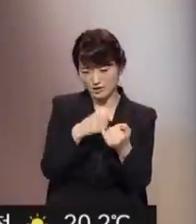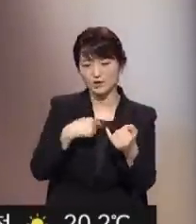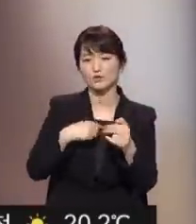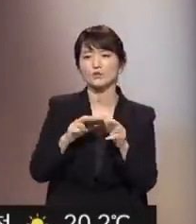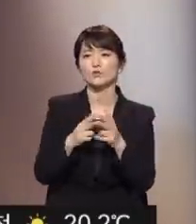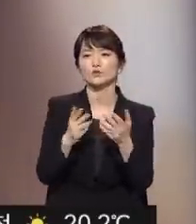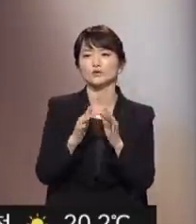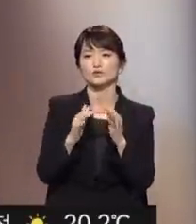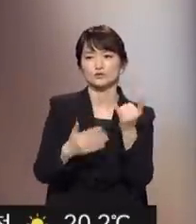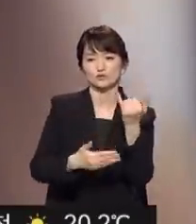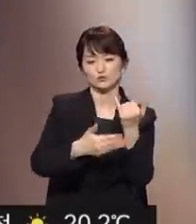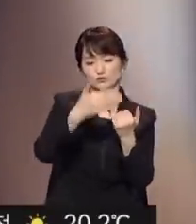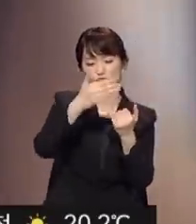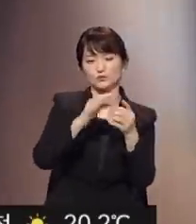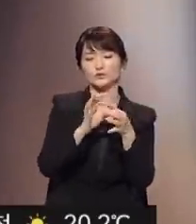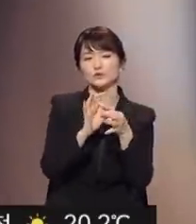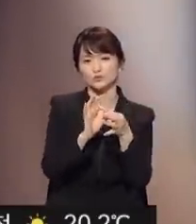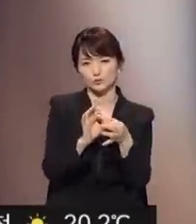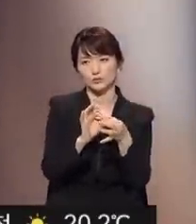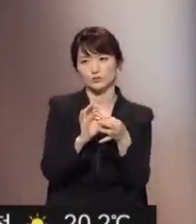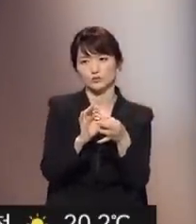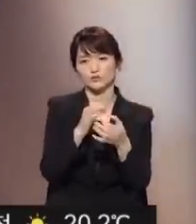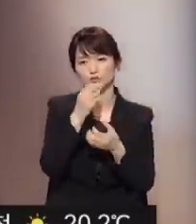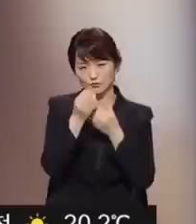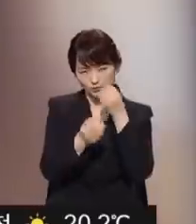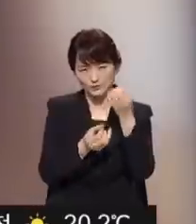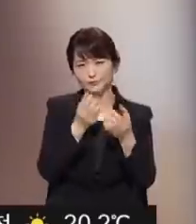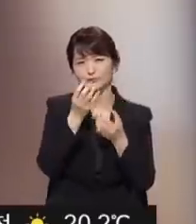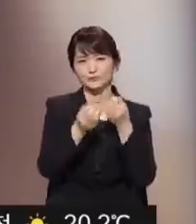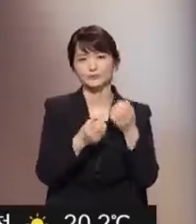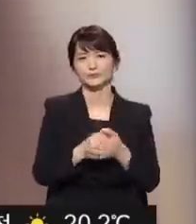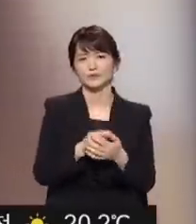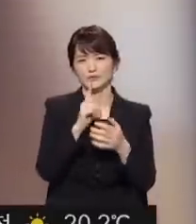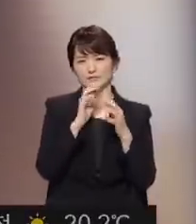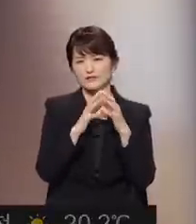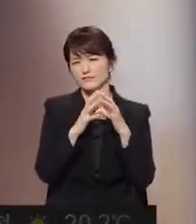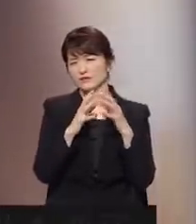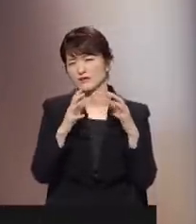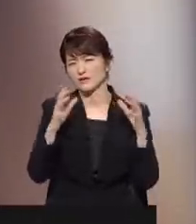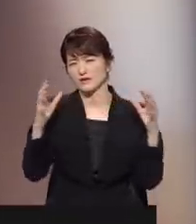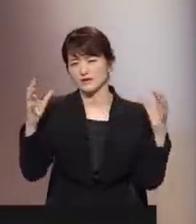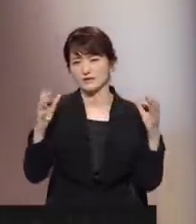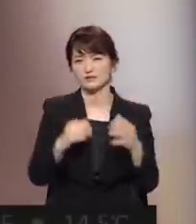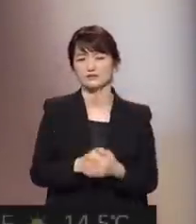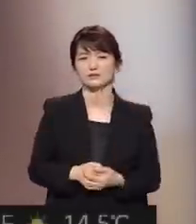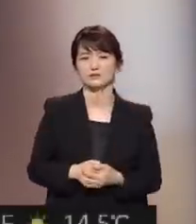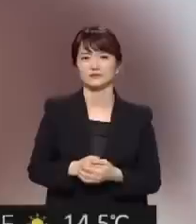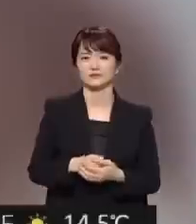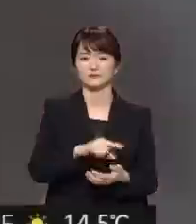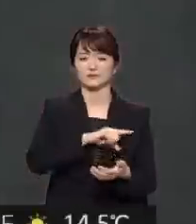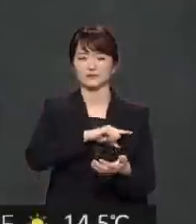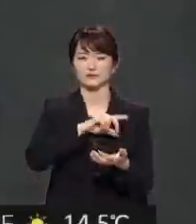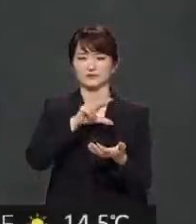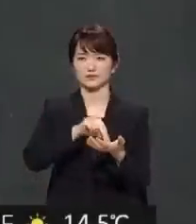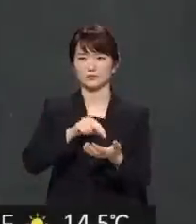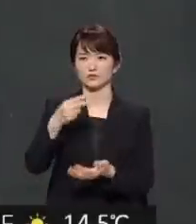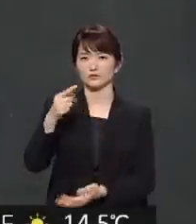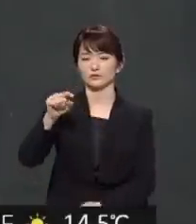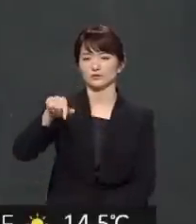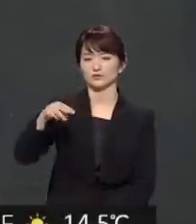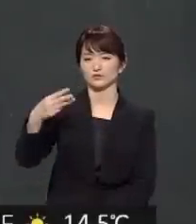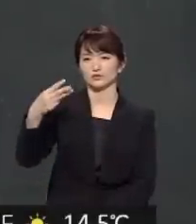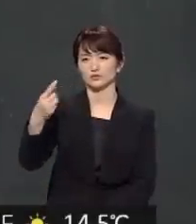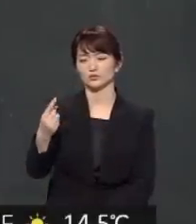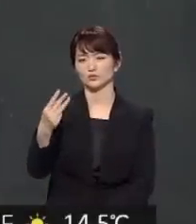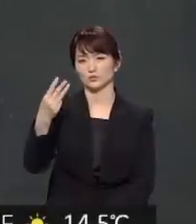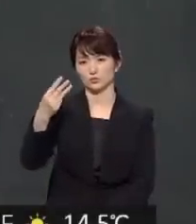채널을 통해서 얘기를 했죠. 그 이후에 정말 일파만파, 뭐 더 글로리라는 드라마의 어떤 상황을